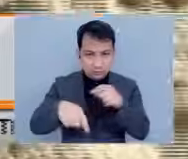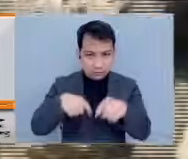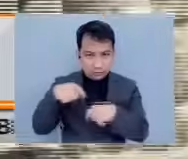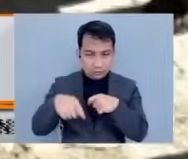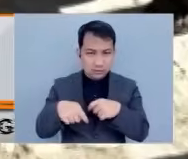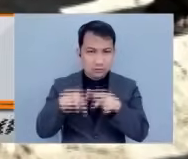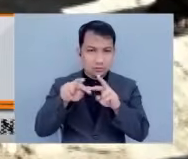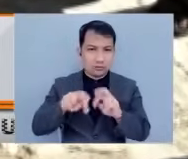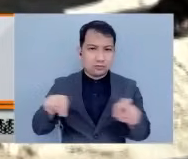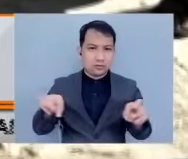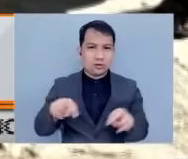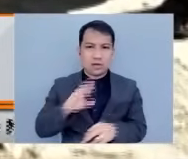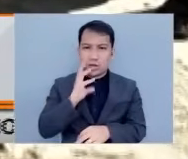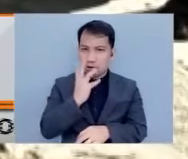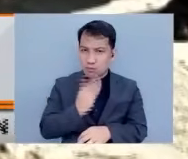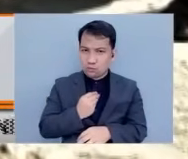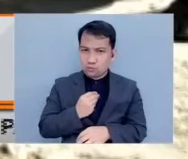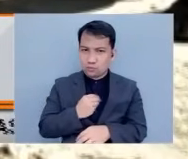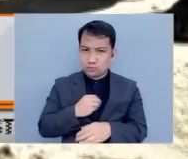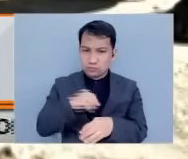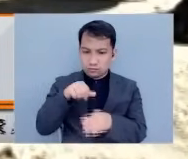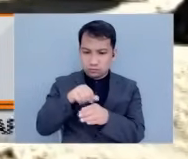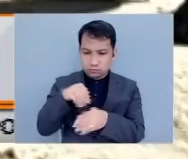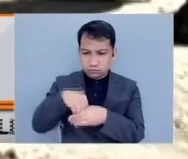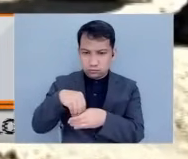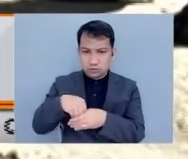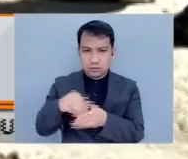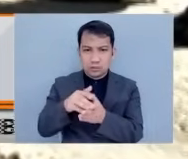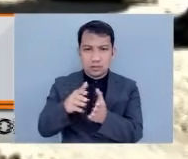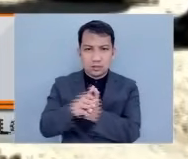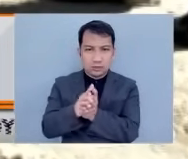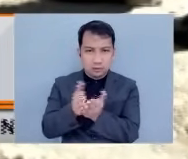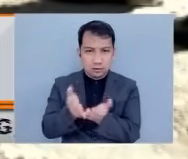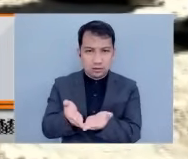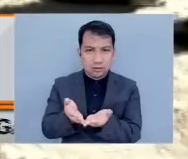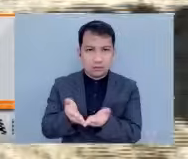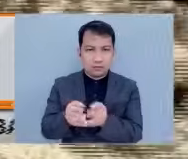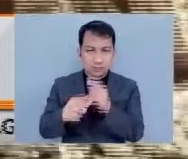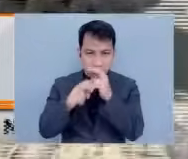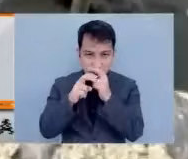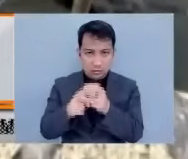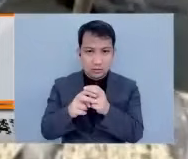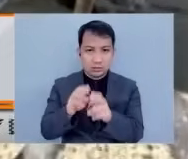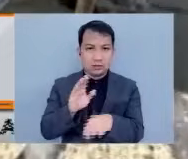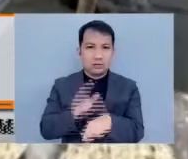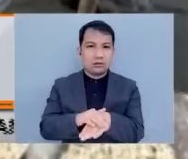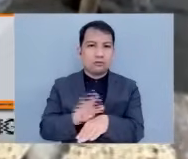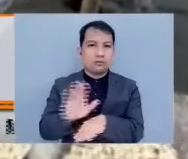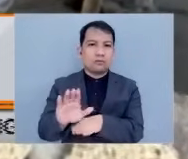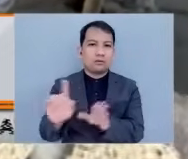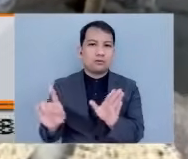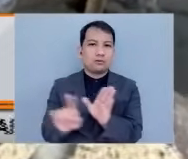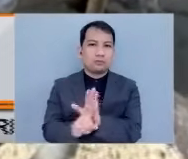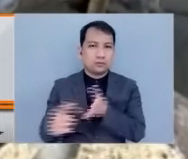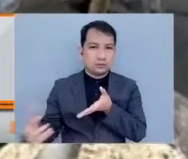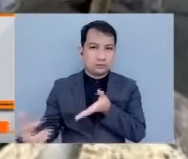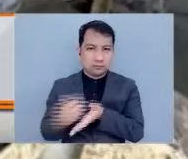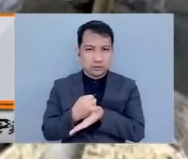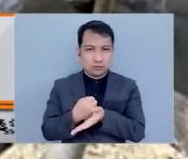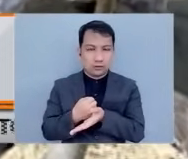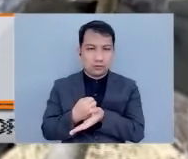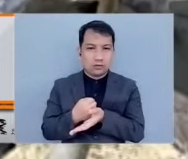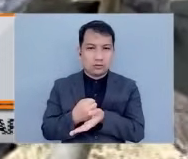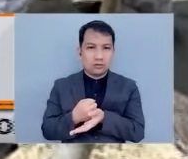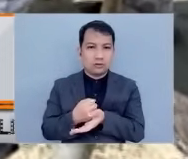pa kung sino ang nagbaon sa mga higanteng taklobo. Mahigpit na paalala ng mga otoridad, bawal ang pangunguhan nito. Ginagawa raw kasi